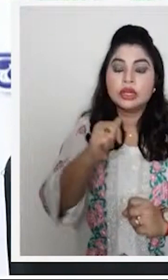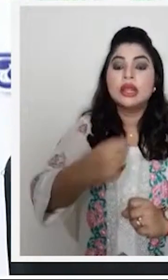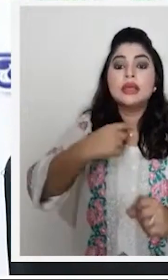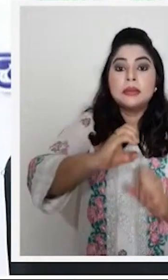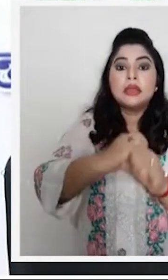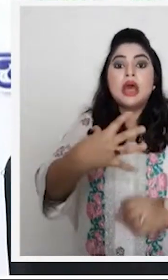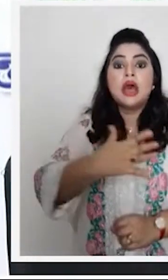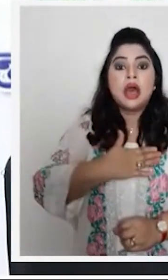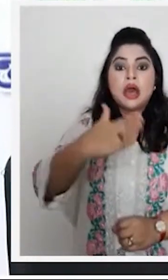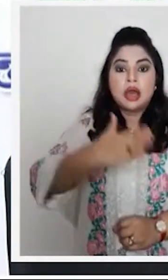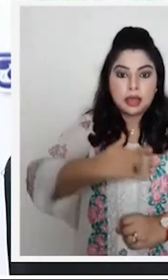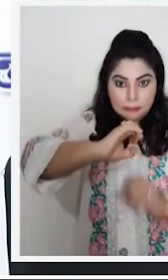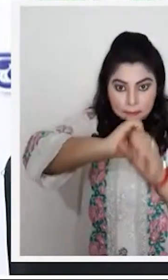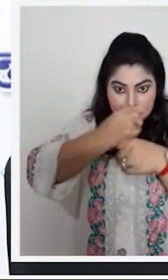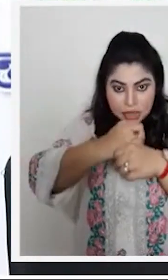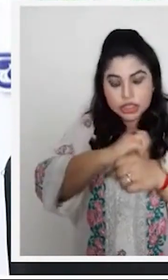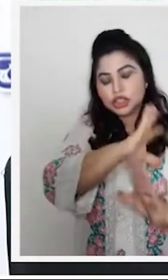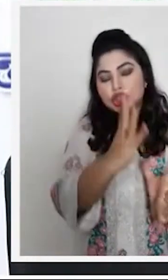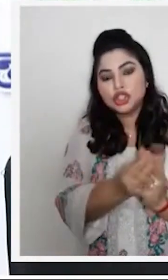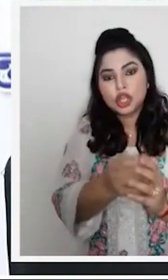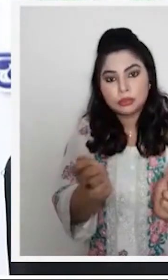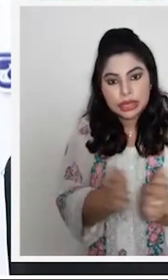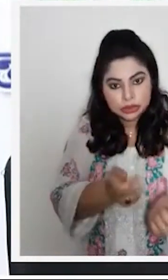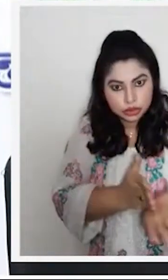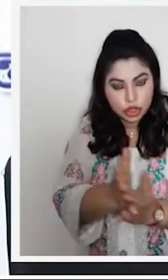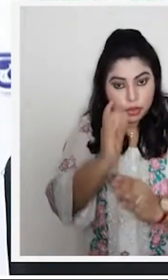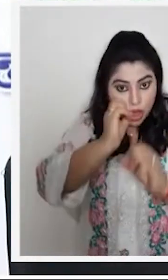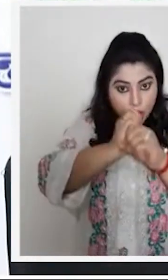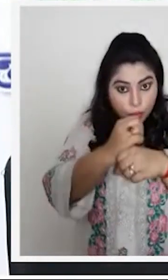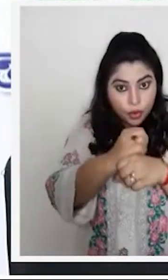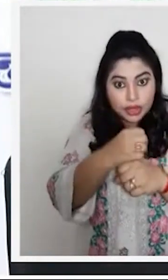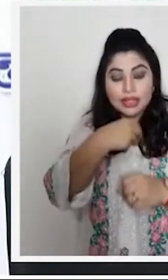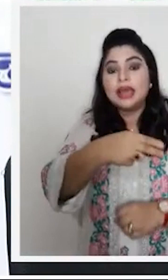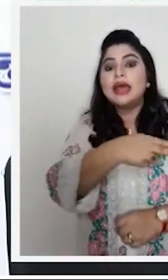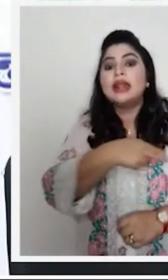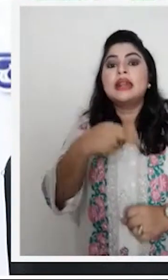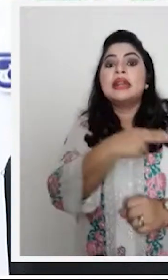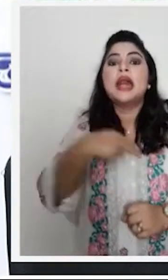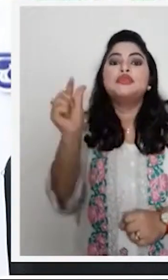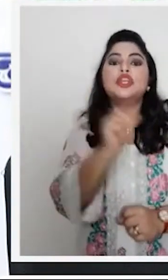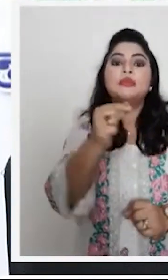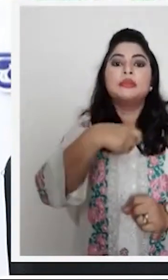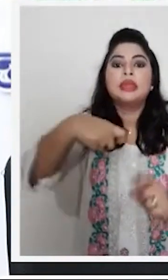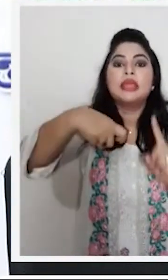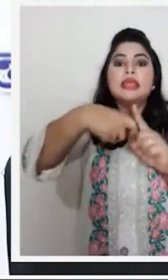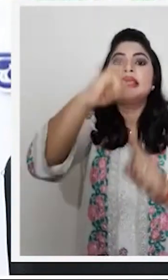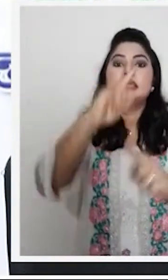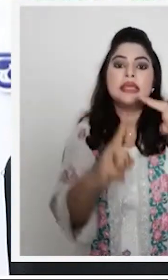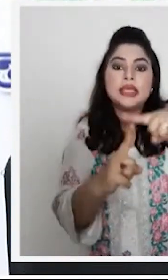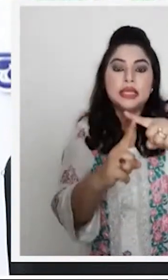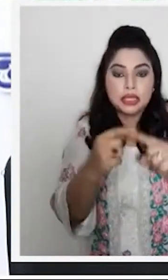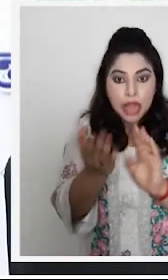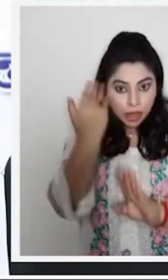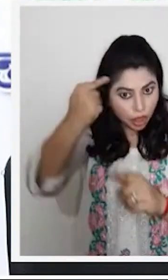ফ্লো নেজাল ক্যানুলা, অক্সিজেন কনসেন্ট্রেটর, সিপ্যাপ মেশিন দ্রুত সরবরাহের ব্যবস্থা নেওয়া হচ্ছে।